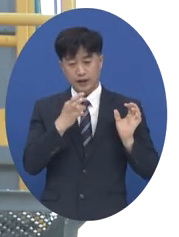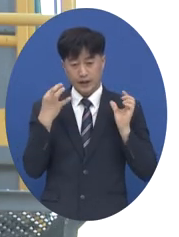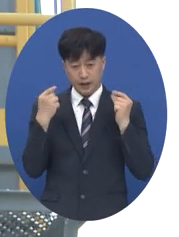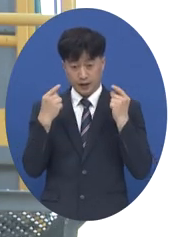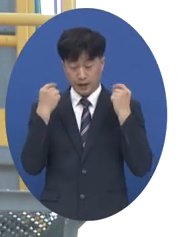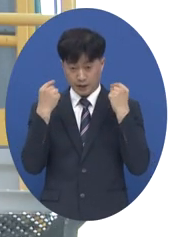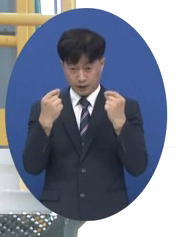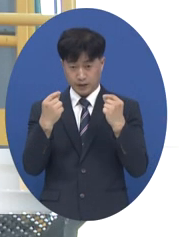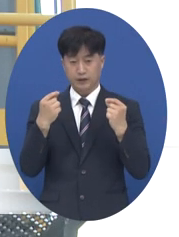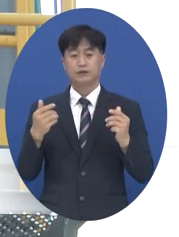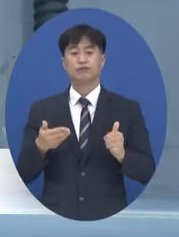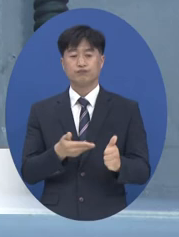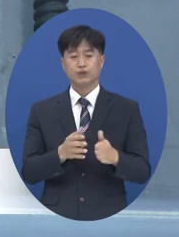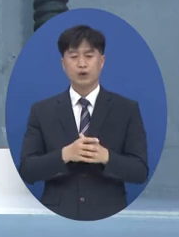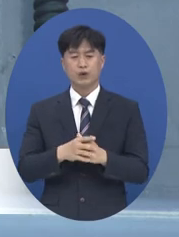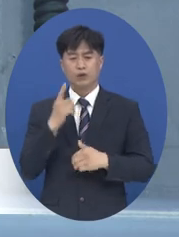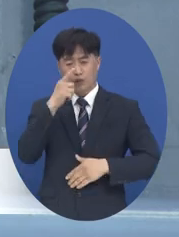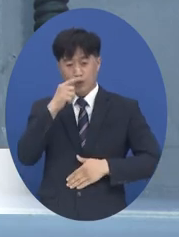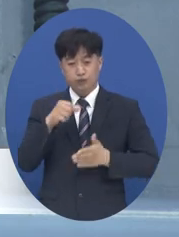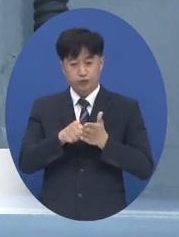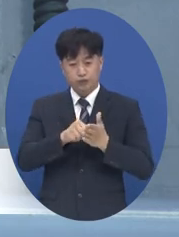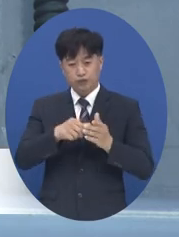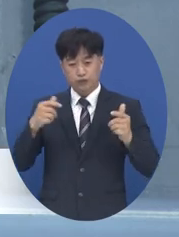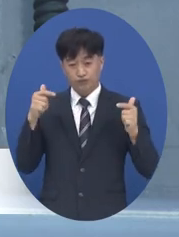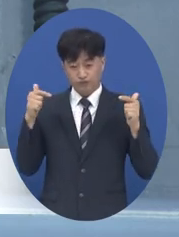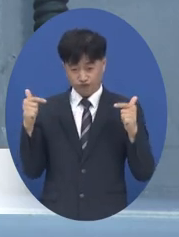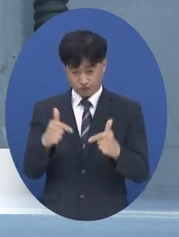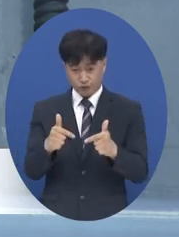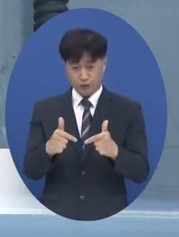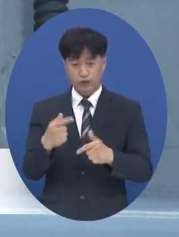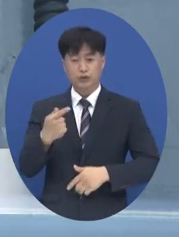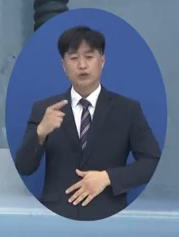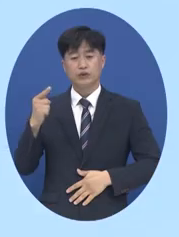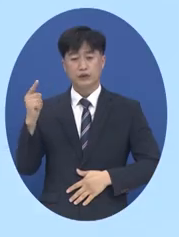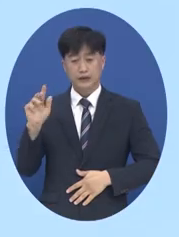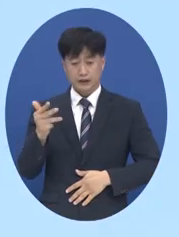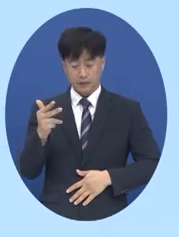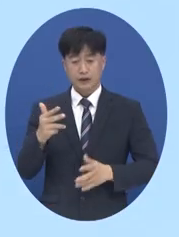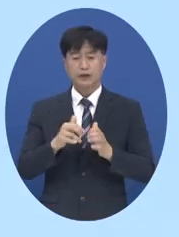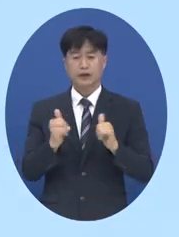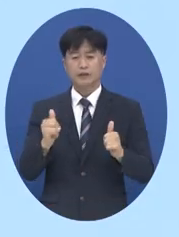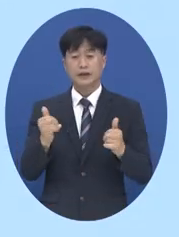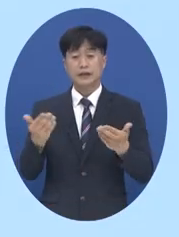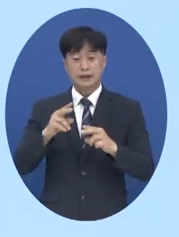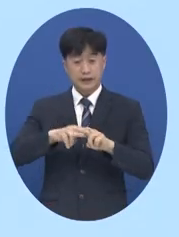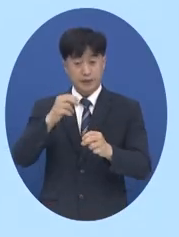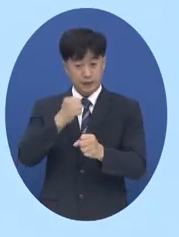관리했습니다. 이를 통해 오염물질 배출 저감은 물론 1,700여 명의 일자리 창출과